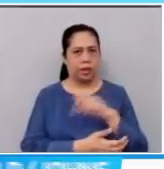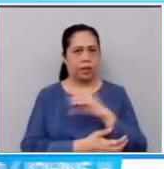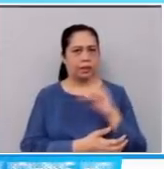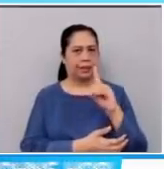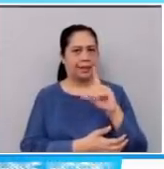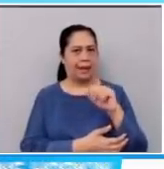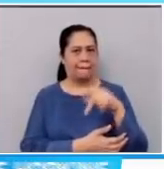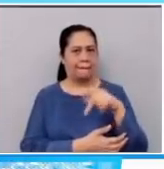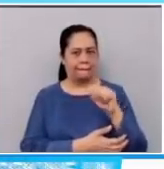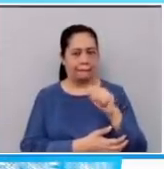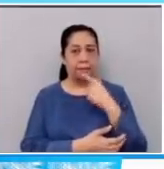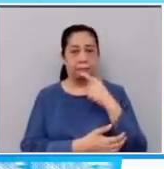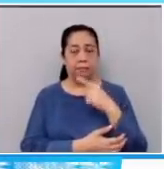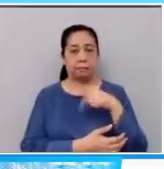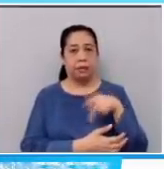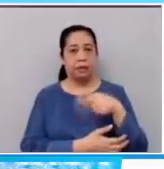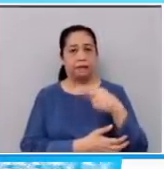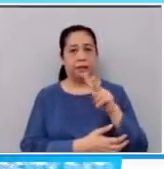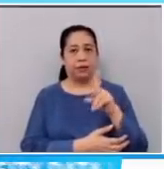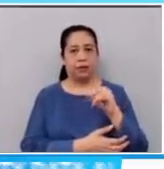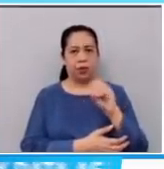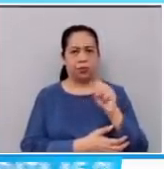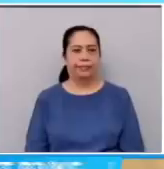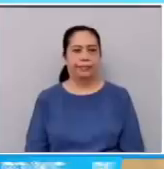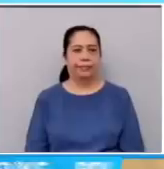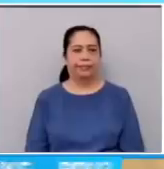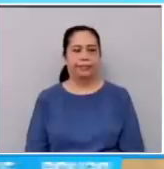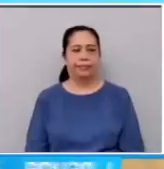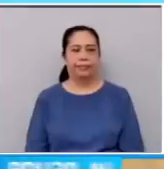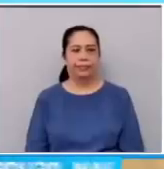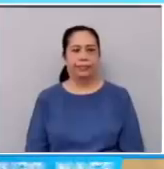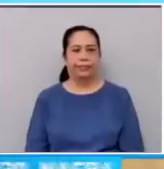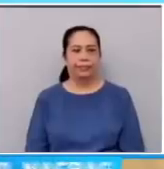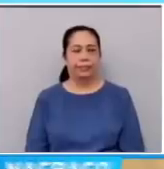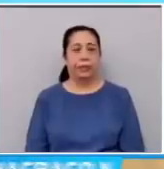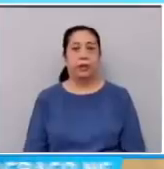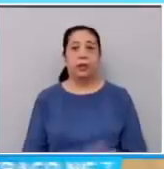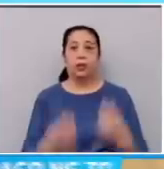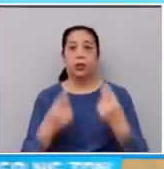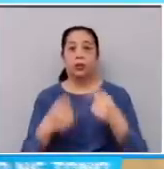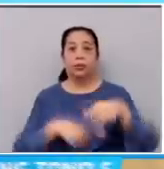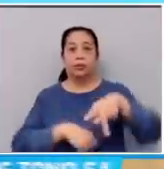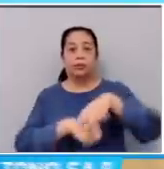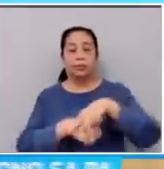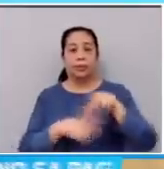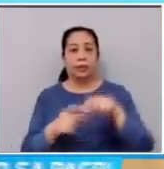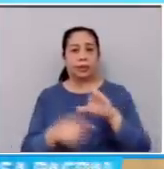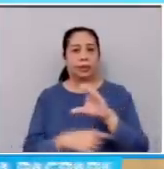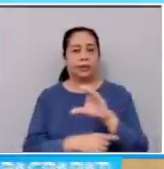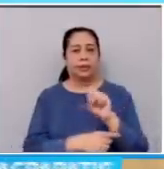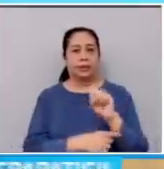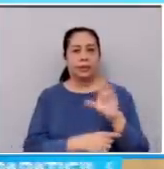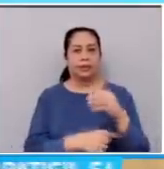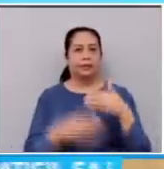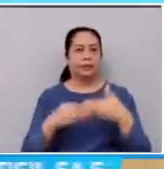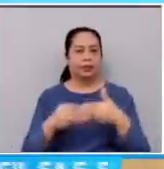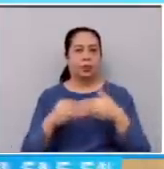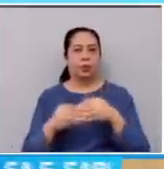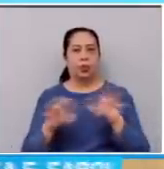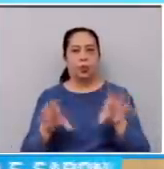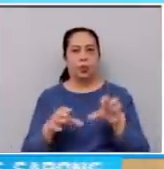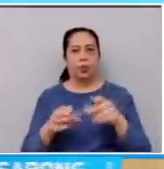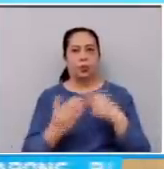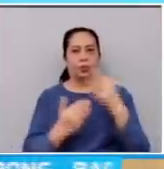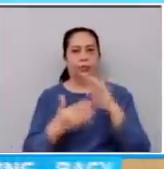sa FIVOX, posible daw itong aftershocks. Gagawin na raw permanente ng Civil Service Commission ang flexible work arrangement para sa